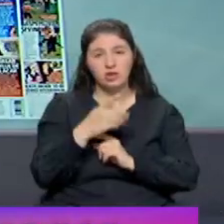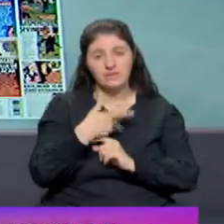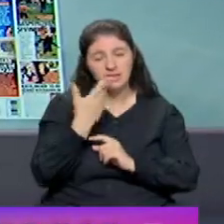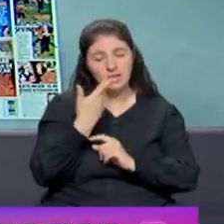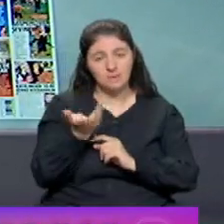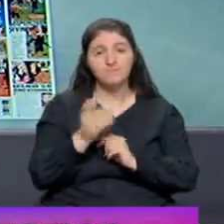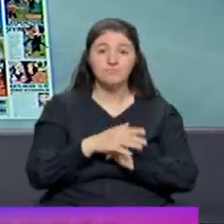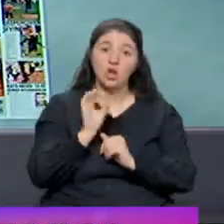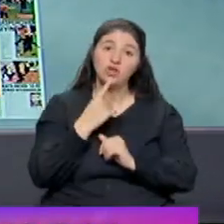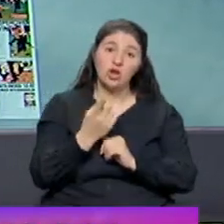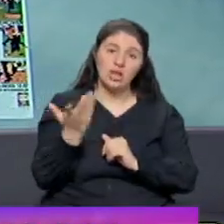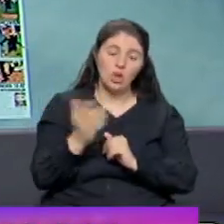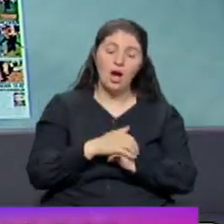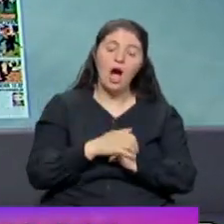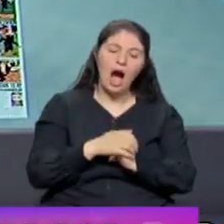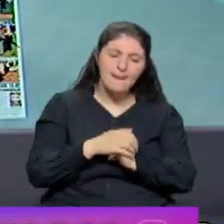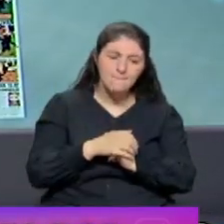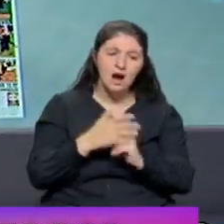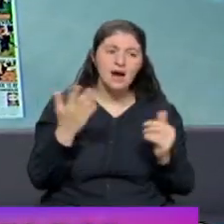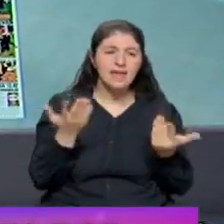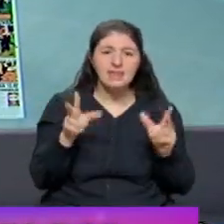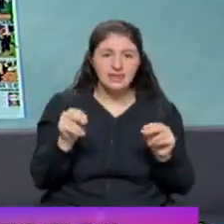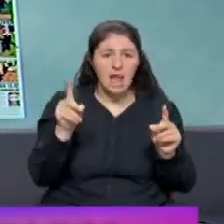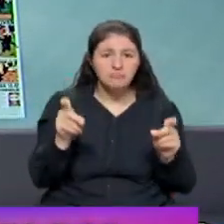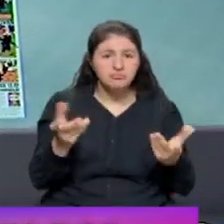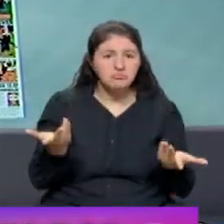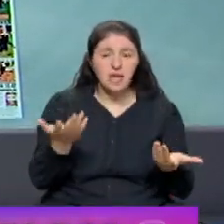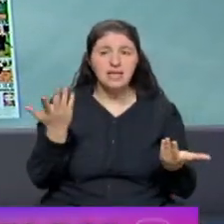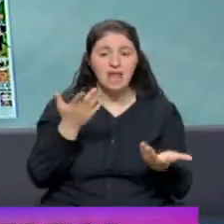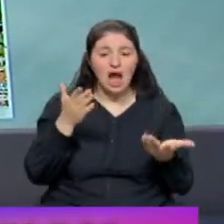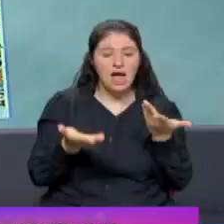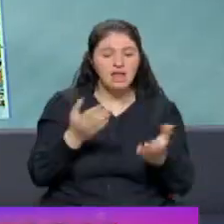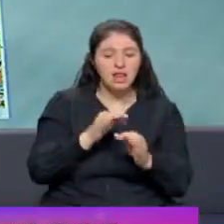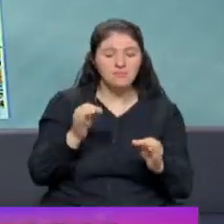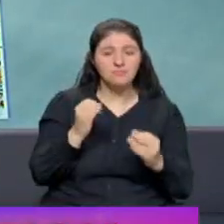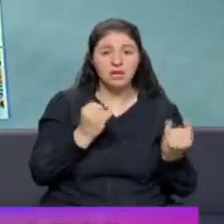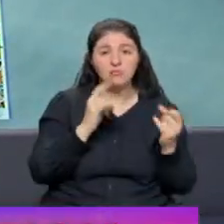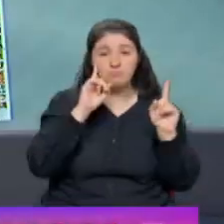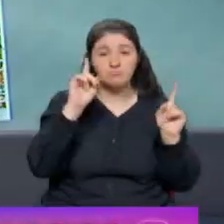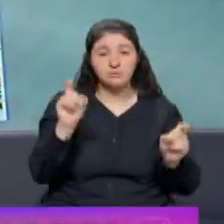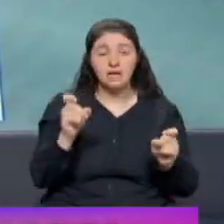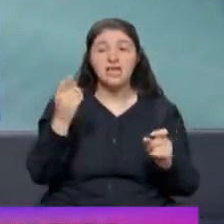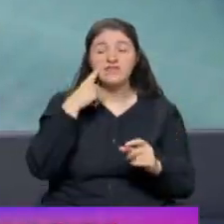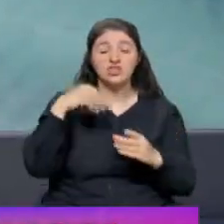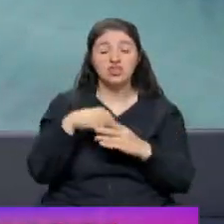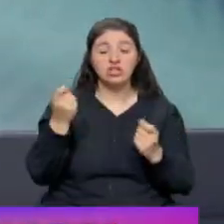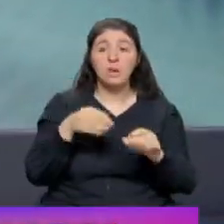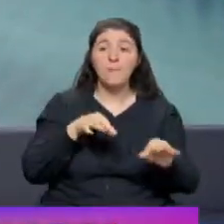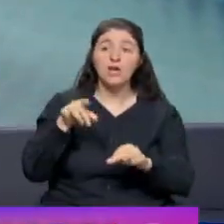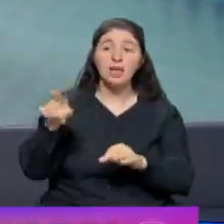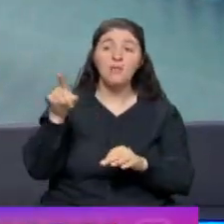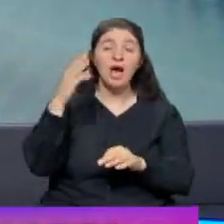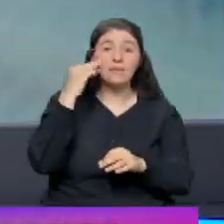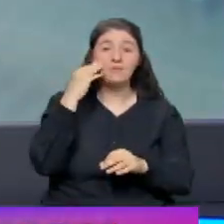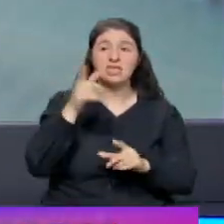sevgili izleyenler. Öyle söyleniyor. Ama ne kadar yeterli, ne kadar adaletli tartışılır. Kamuda çalışan mühendisler de